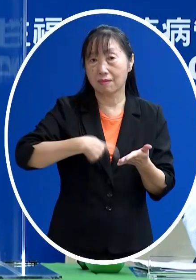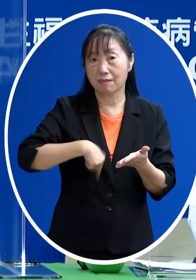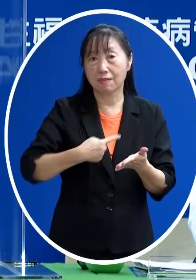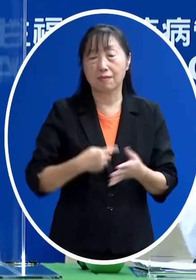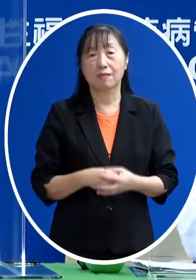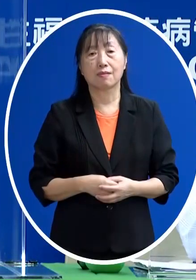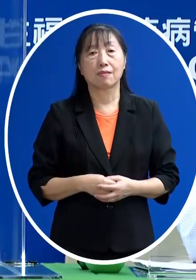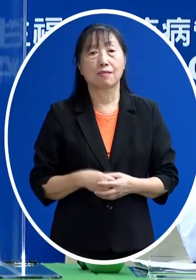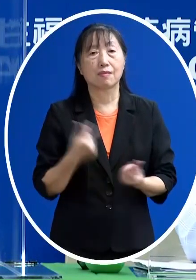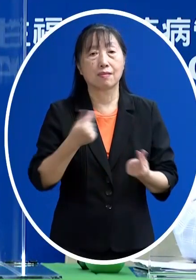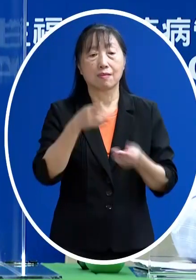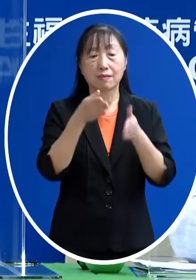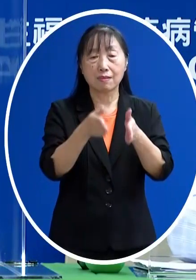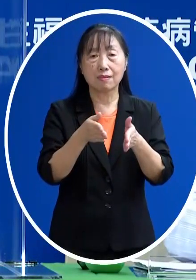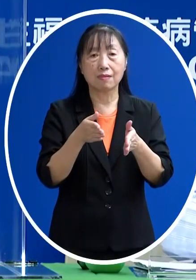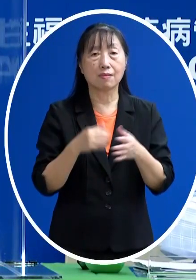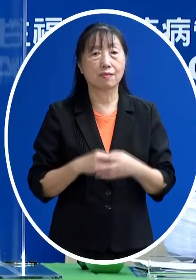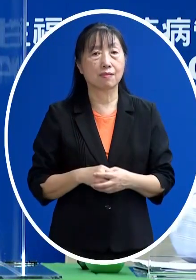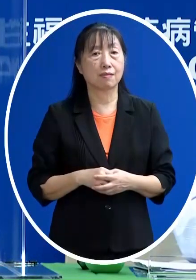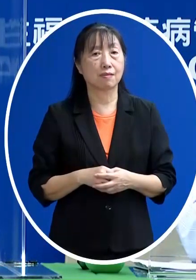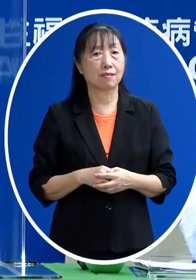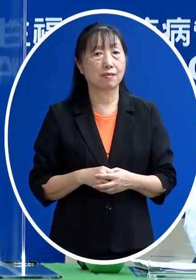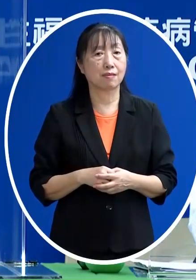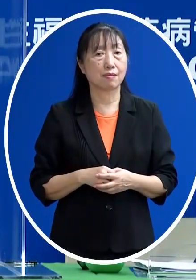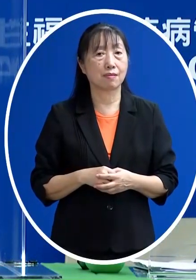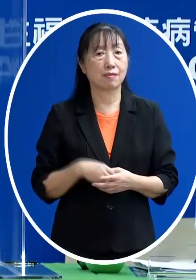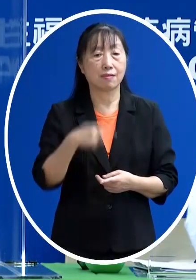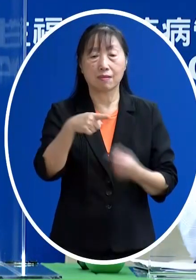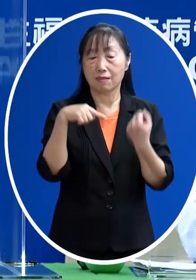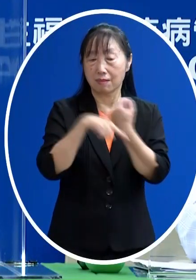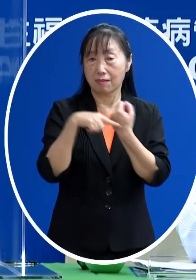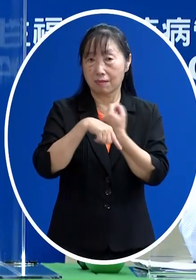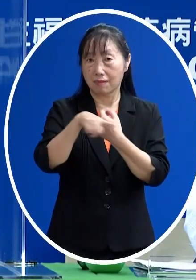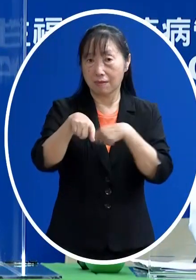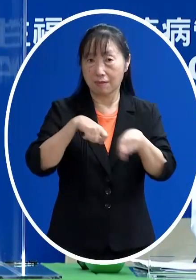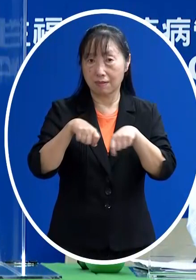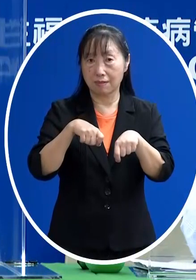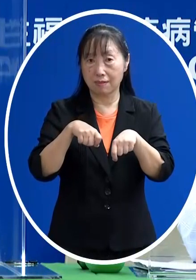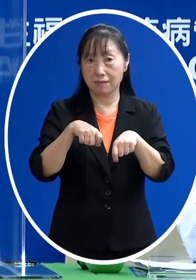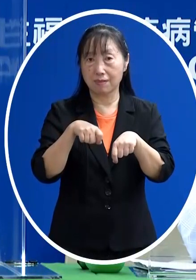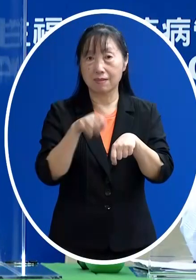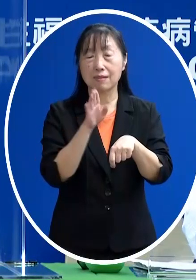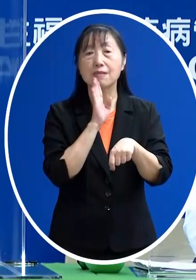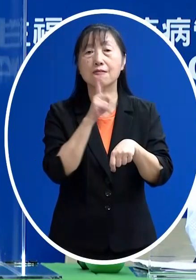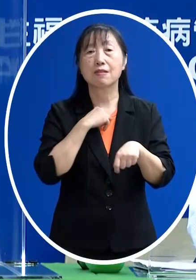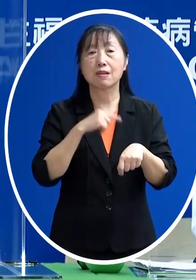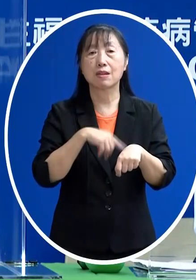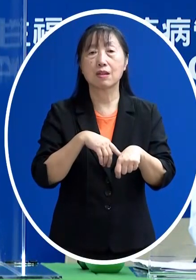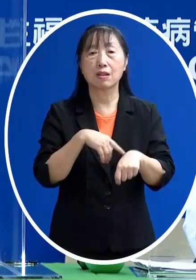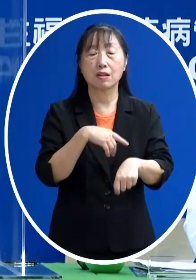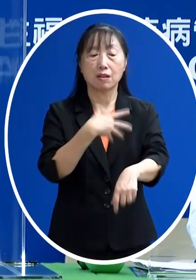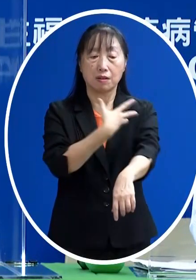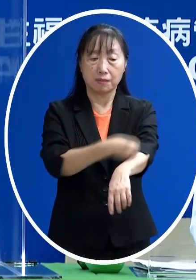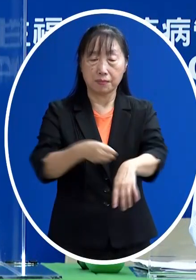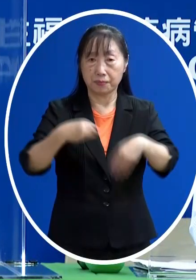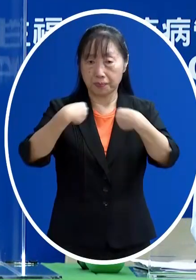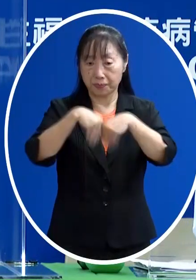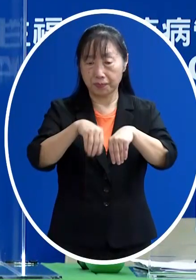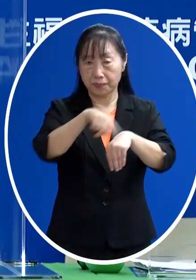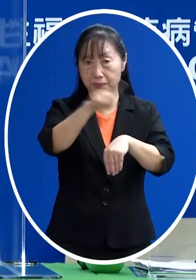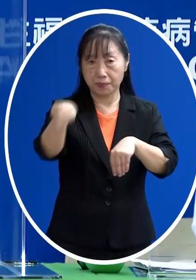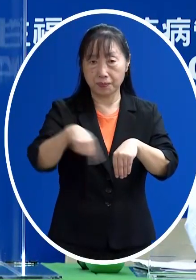好，那主要在血清抗体的一个这样的一个研究是从这个哈这个捐血人哈这里面来